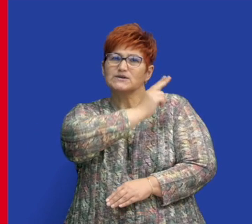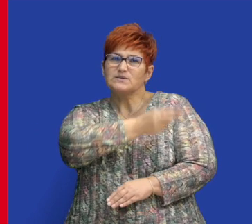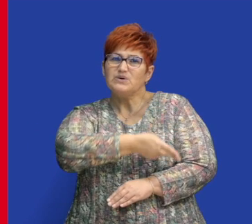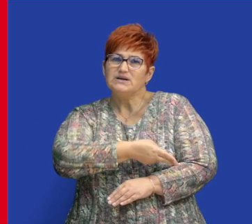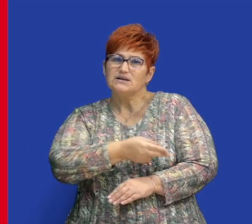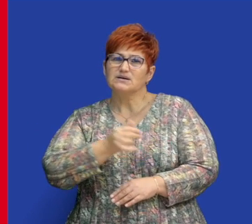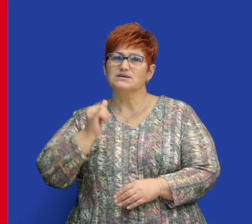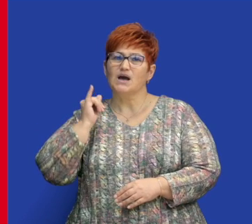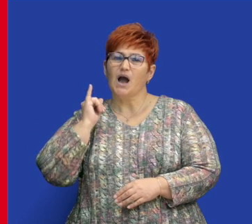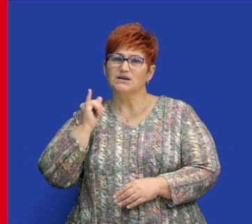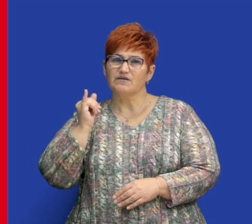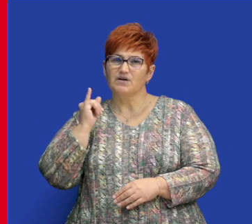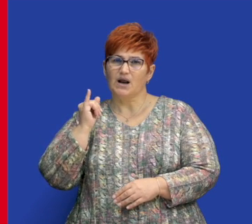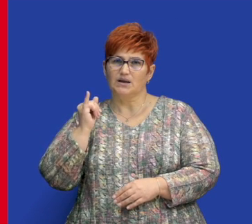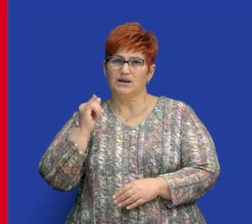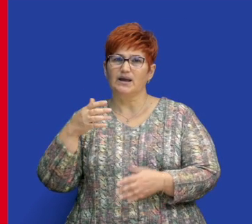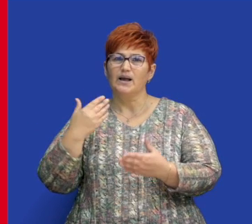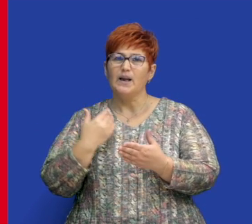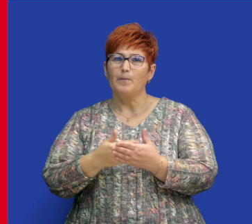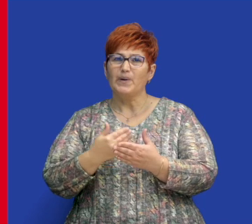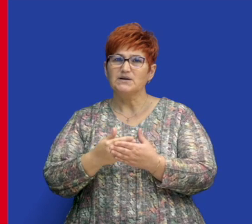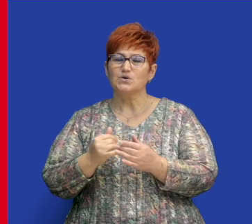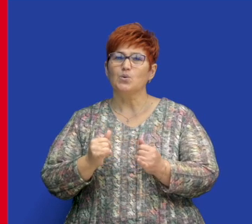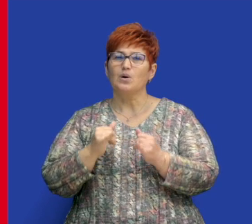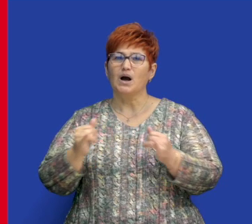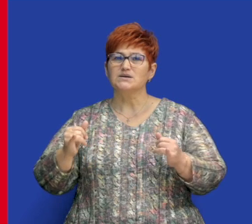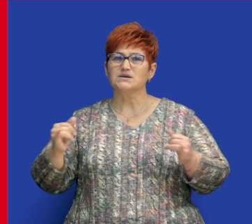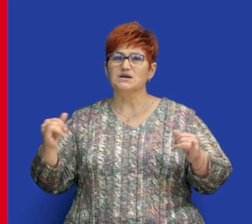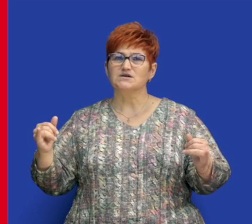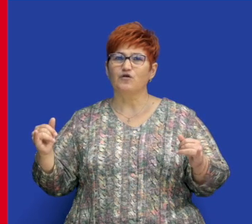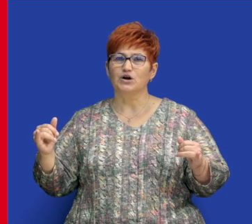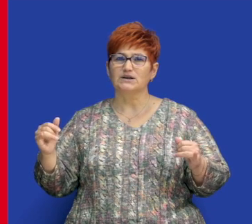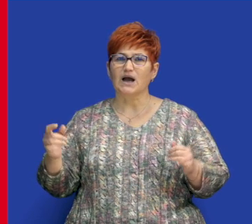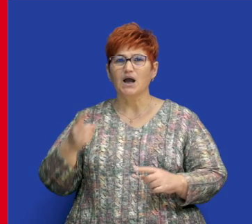Köszönjük, hogy meghallgattad ezt a hanganyagot. Reméljük, hasznosnak